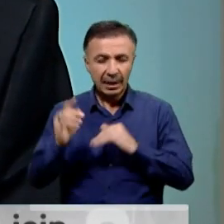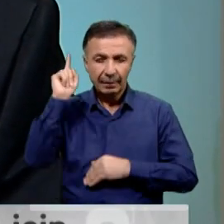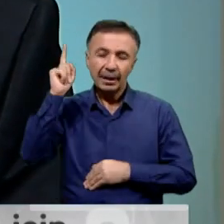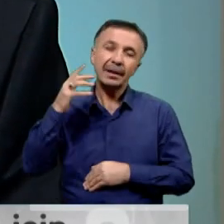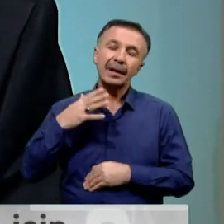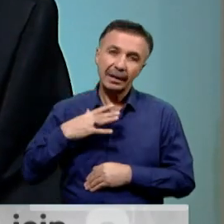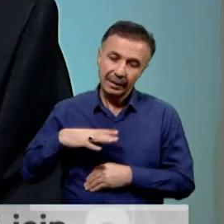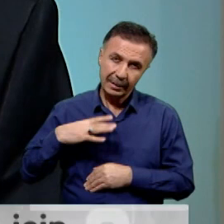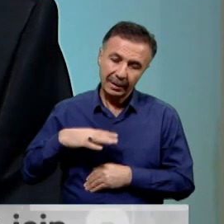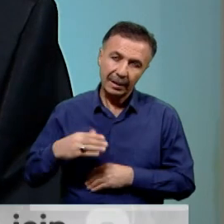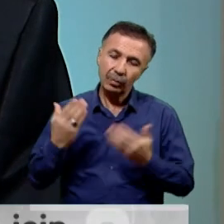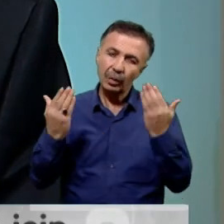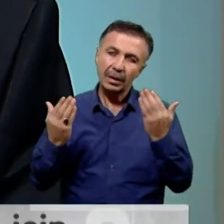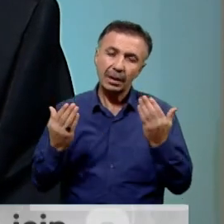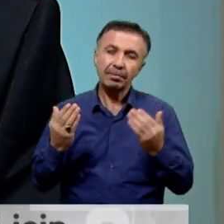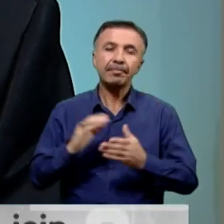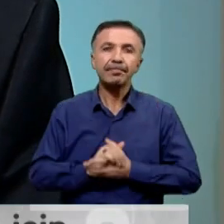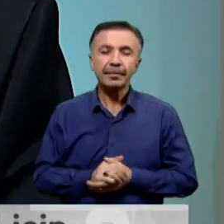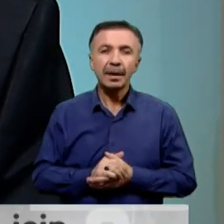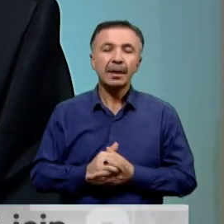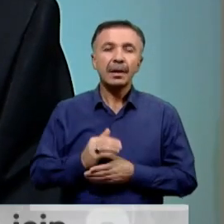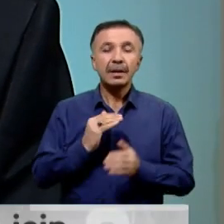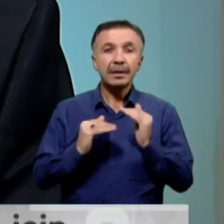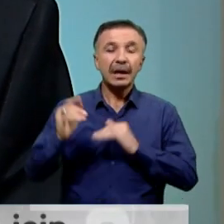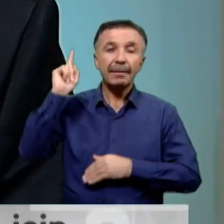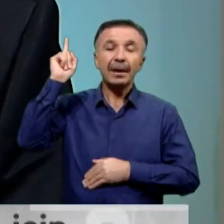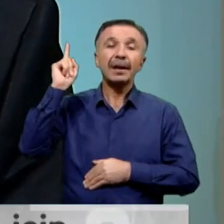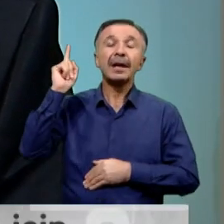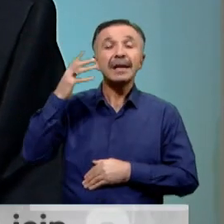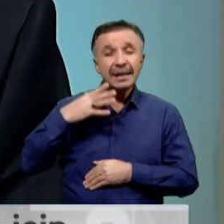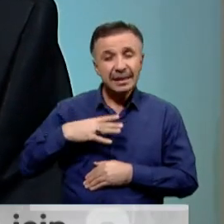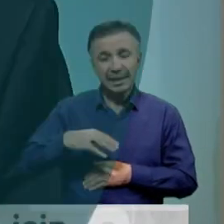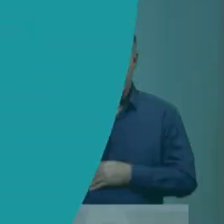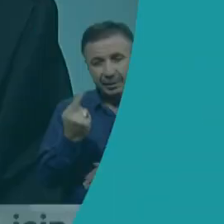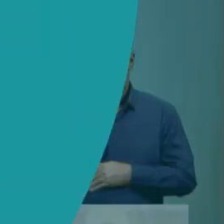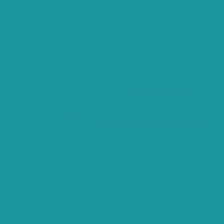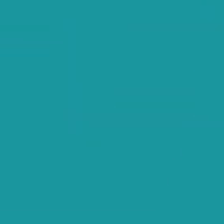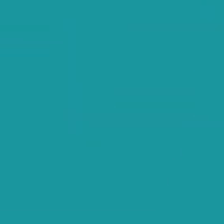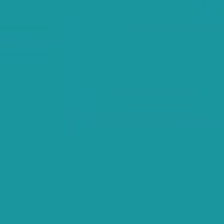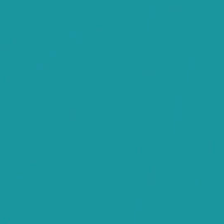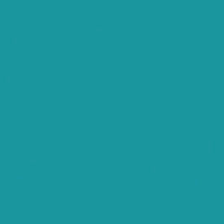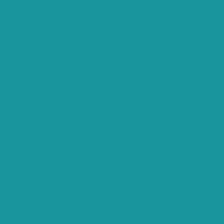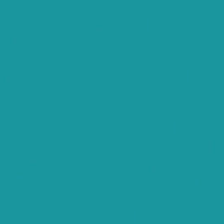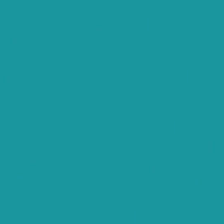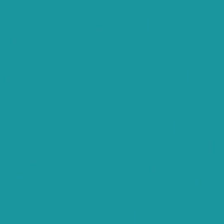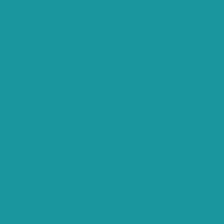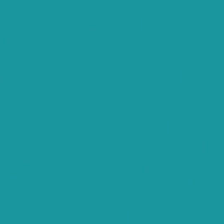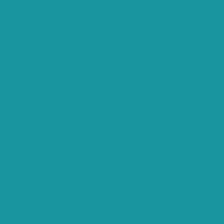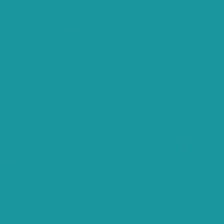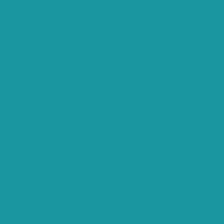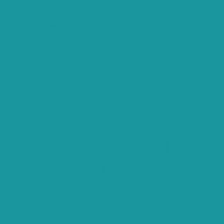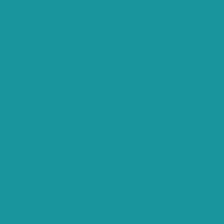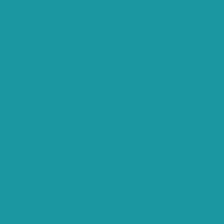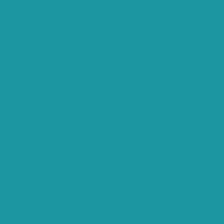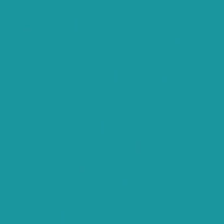isteyelim. Cenab-ı Hak istediğimiz şeyleri hakkımızda hayırlı olarak inşallah bizlere verir.